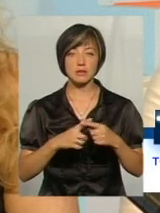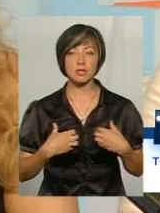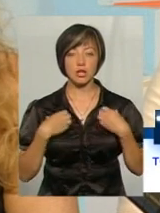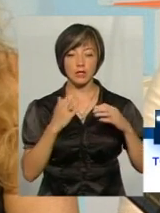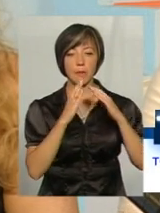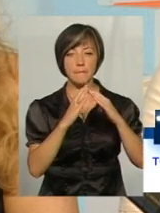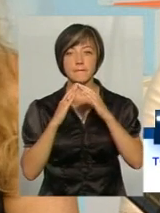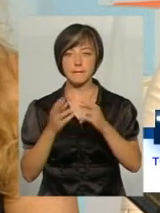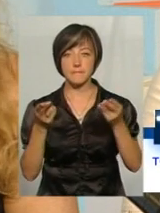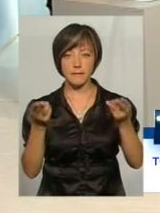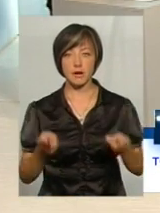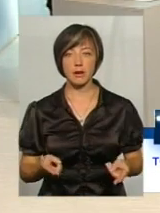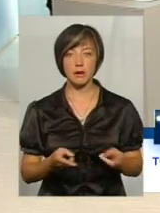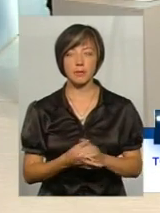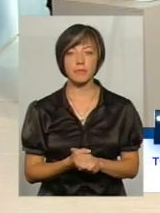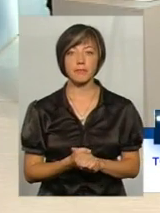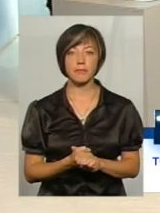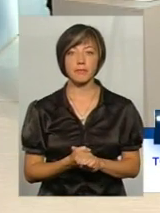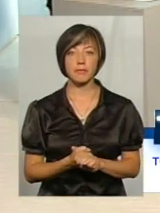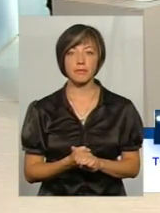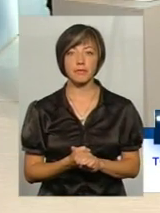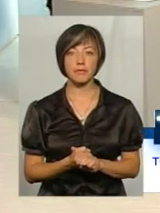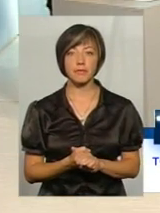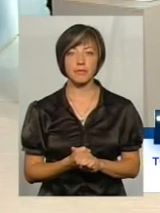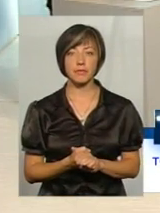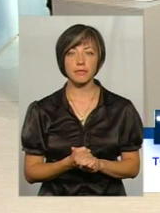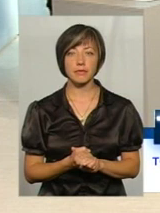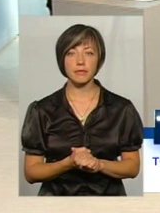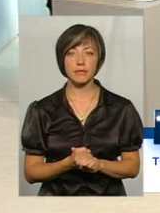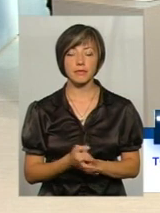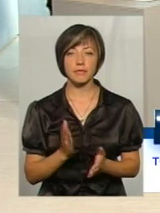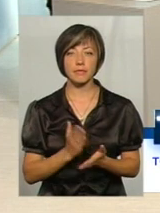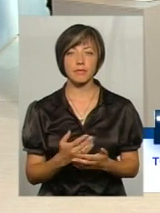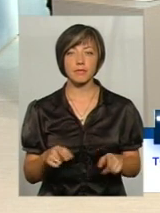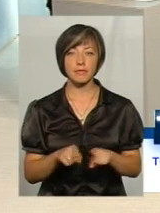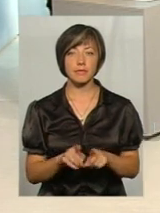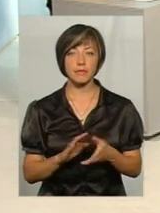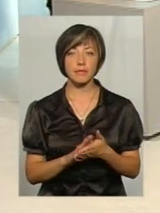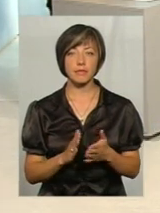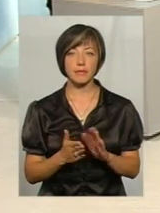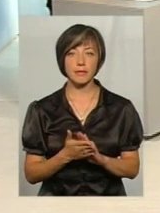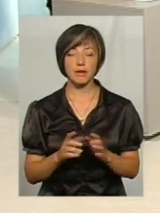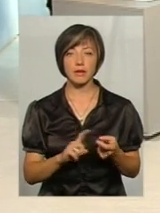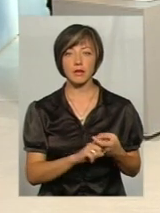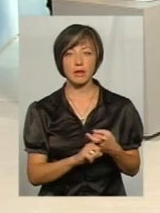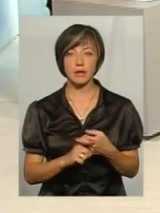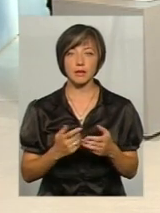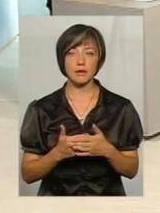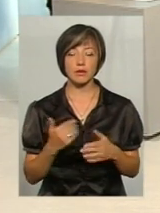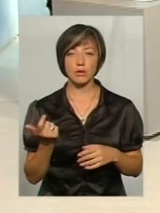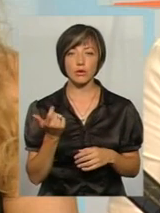бараках, і в той же час вони і працювали, тобто знаходились в таких от умовах, які залежали повністю від тих